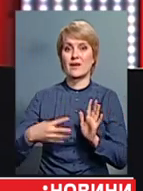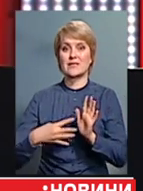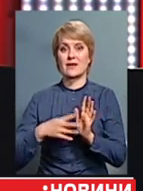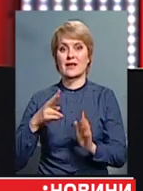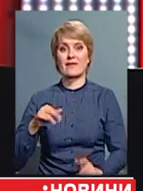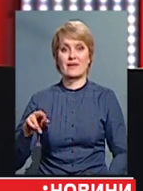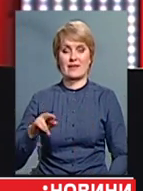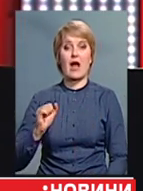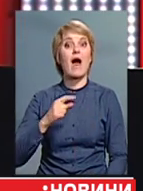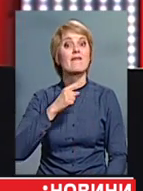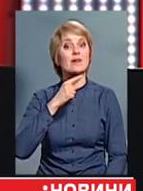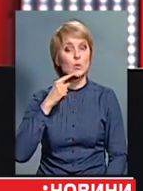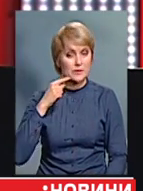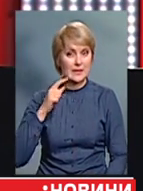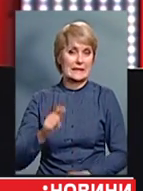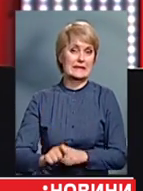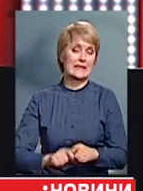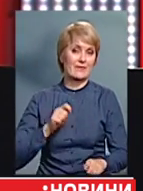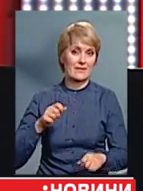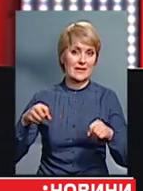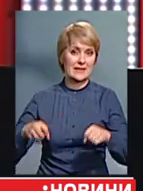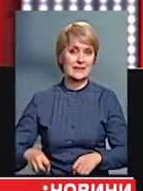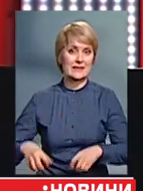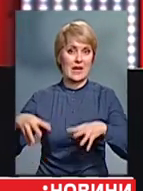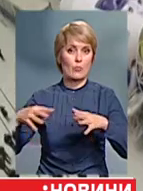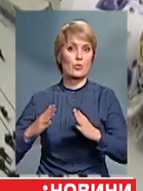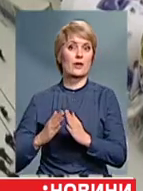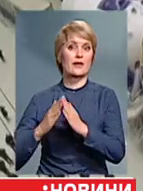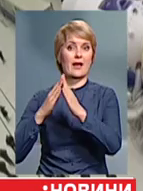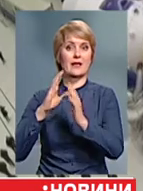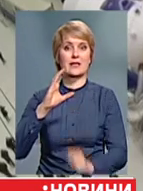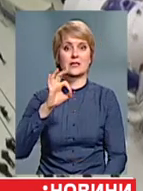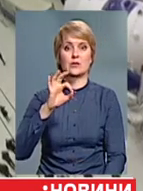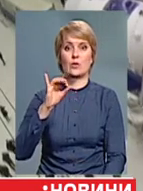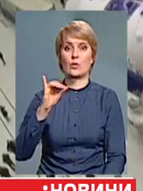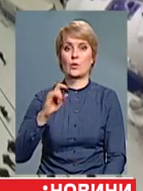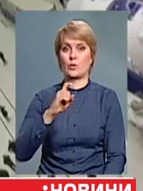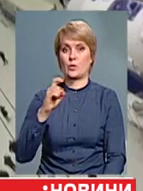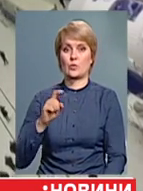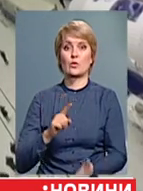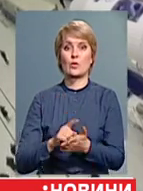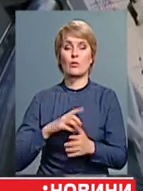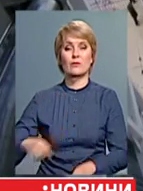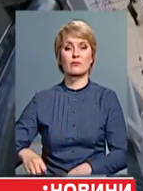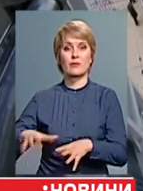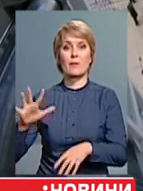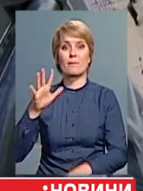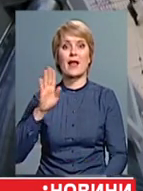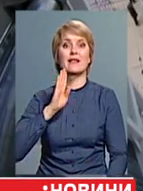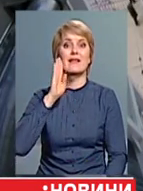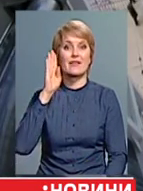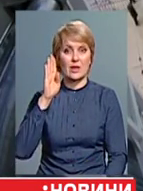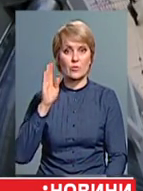А в Росії зірвався запуск ракети з нового космодрому. «Союз» мали запустити о 5 ранку з космодрому «Східний» в Амурській